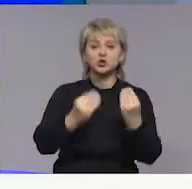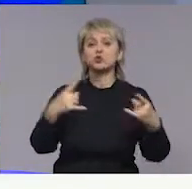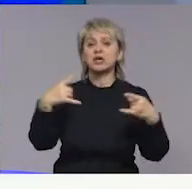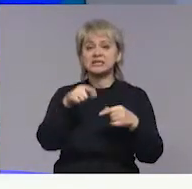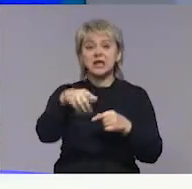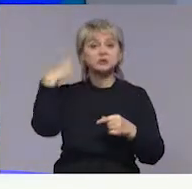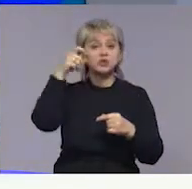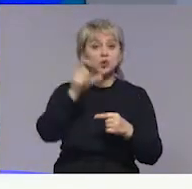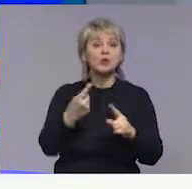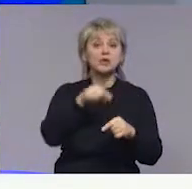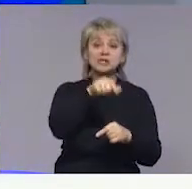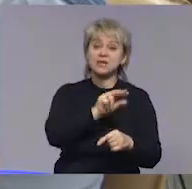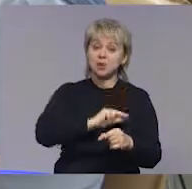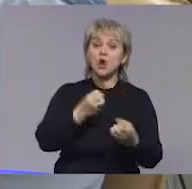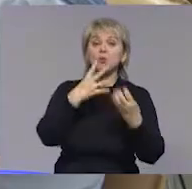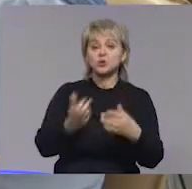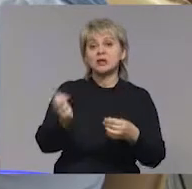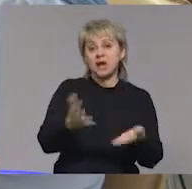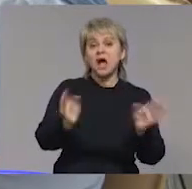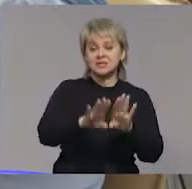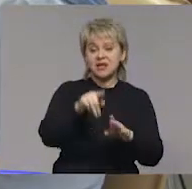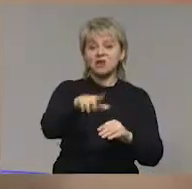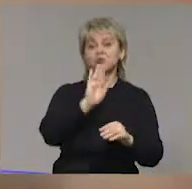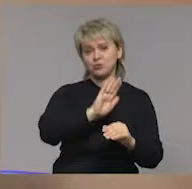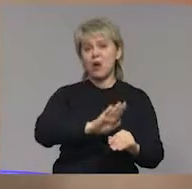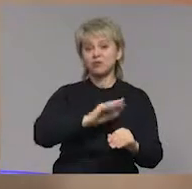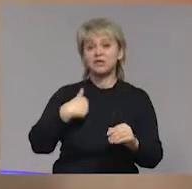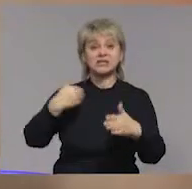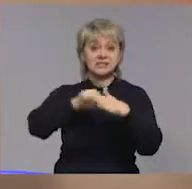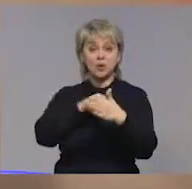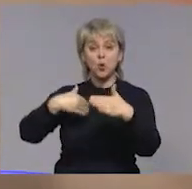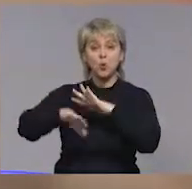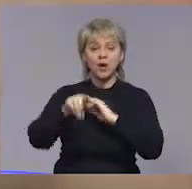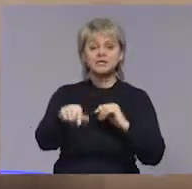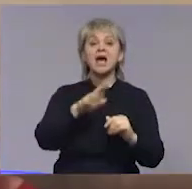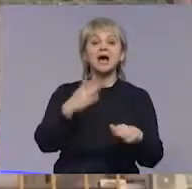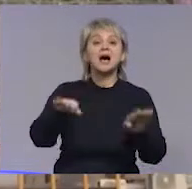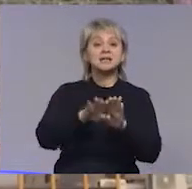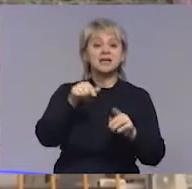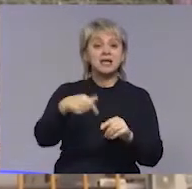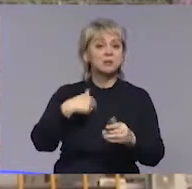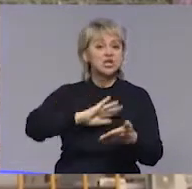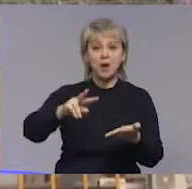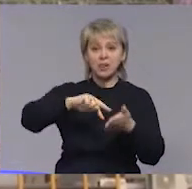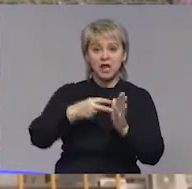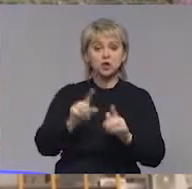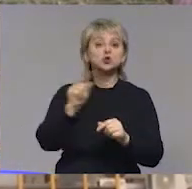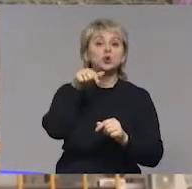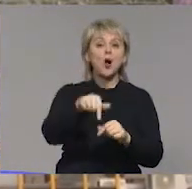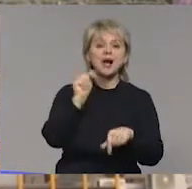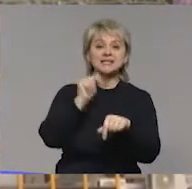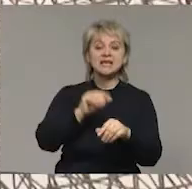и психолог, который с ним работает. Поэтому просто приходили, оставляли, пусть побудет и уходит. Хотя так мы не планировали. Что